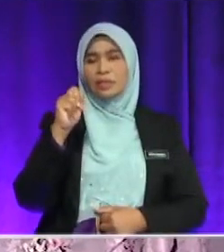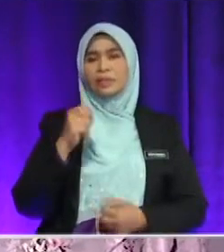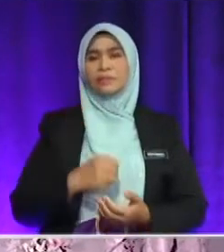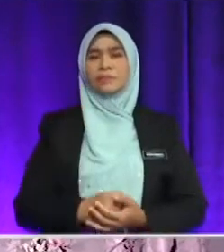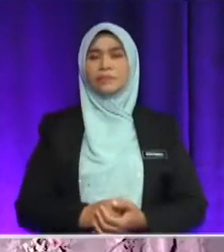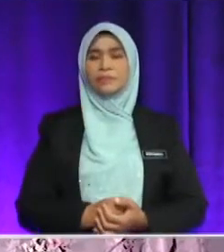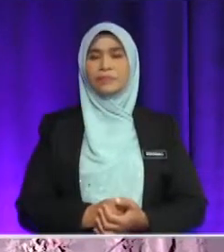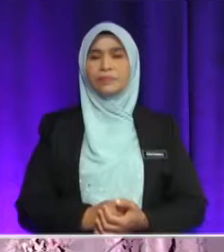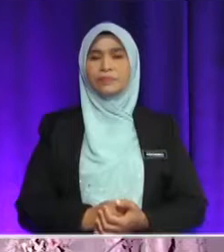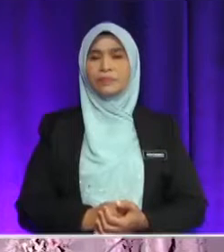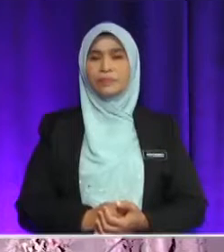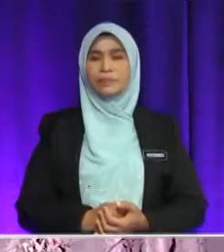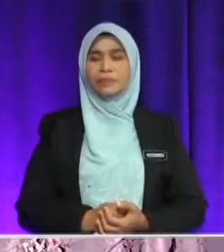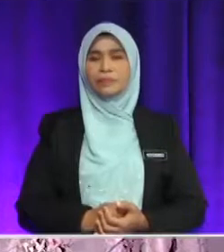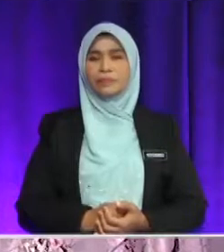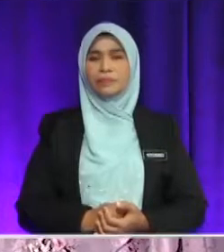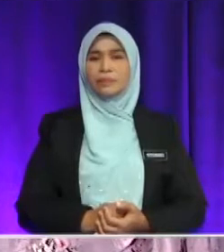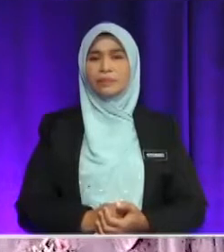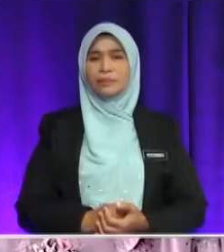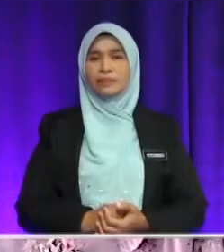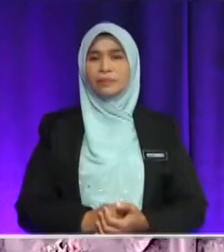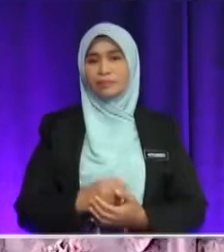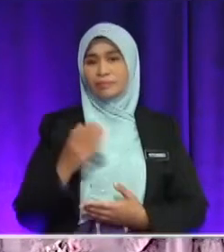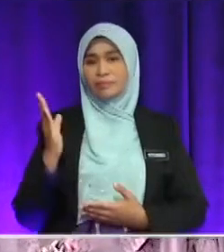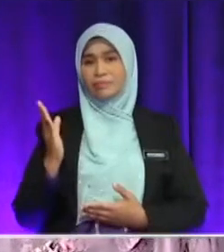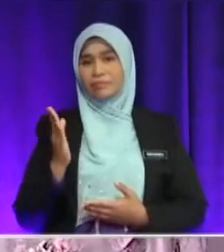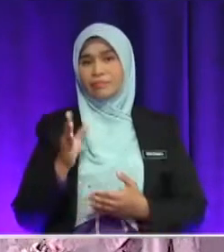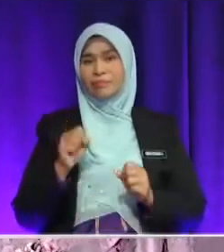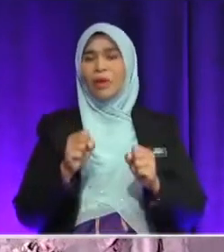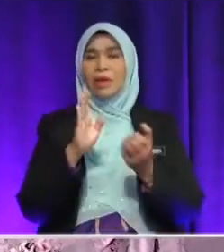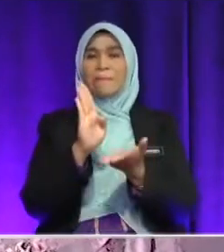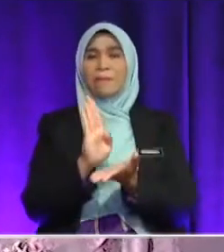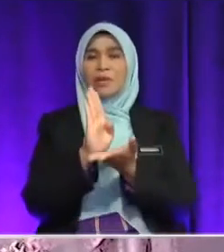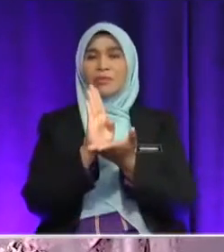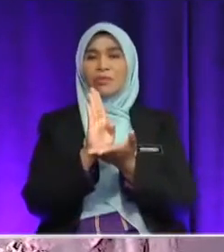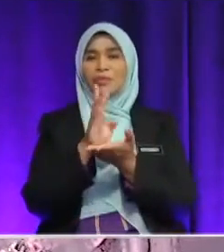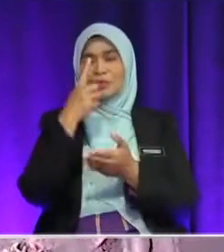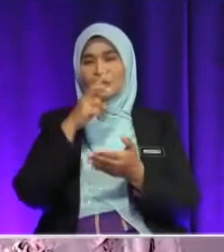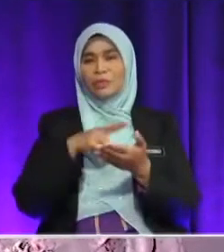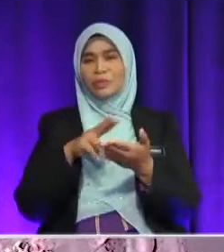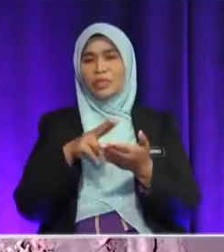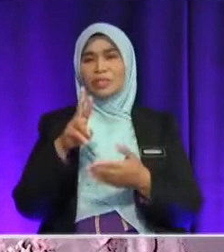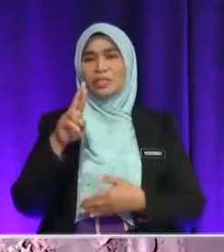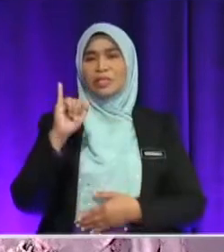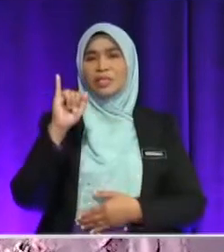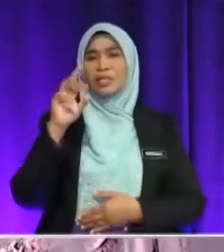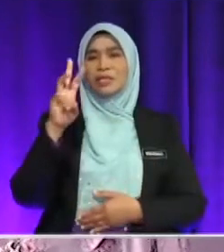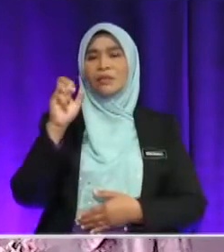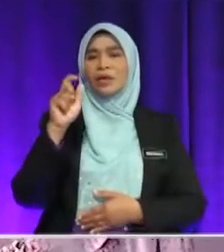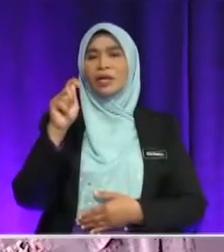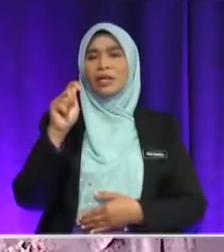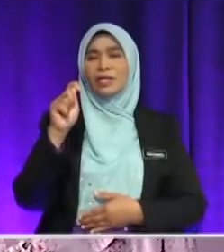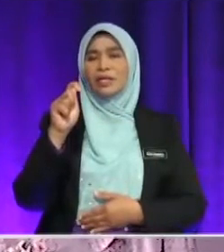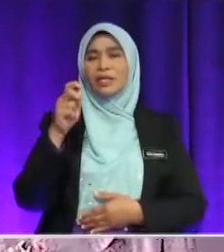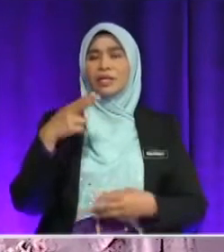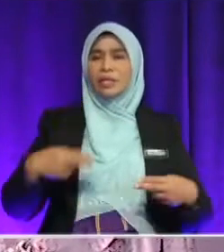Oh ya udah Hai Oke boleh seorang bantu saja untuk baca di wayag hidup tokoh kita yang pertama